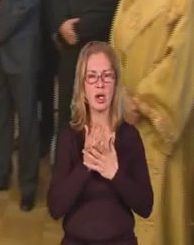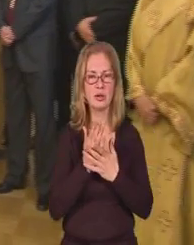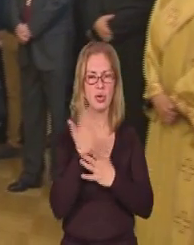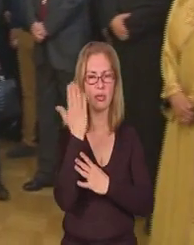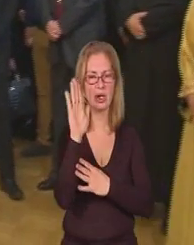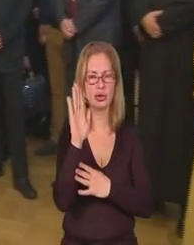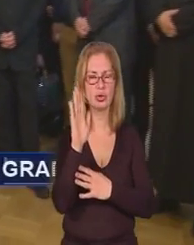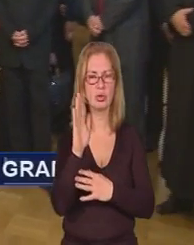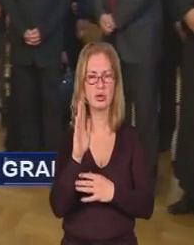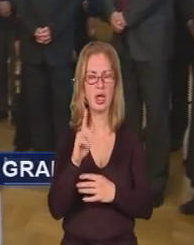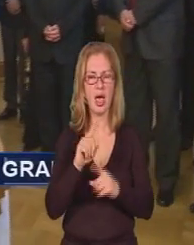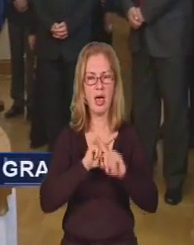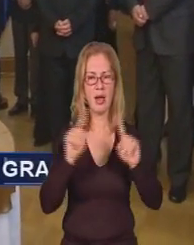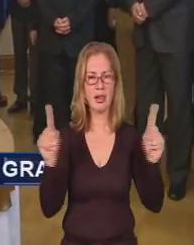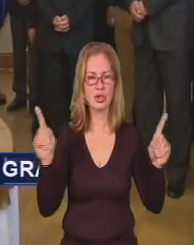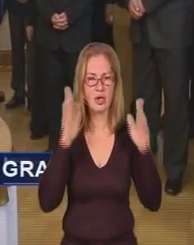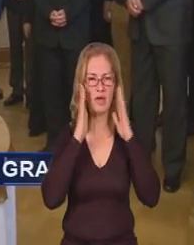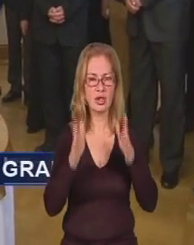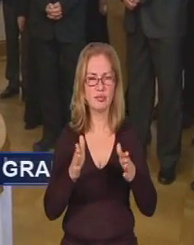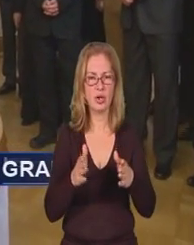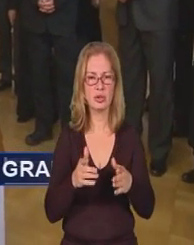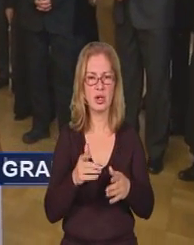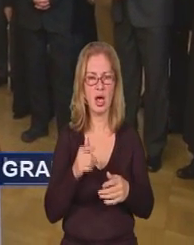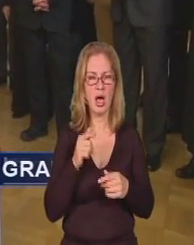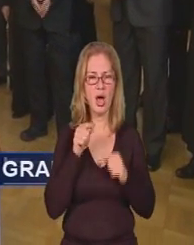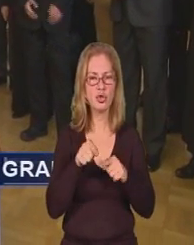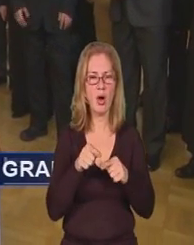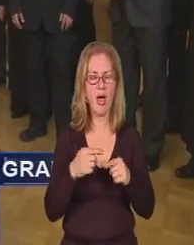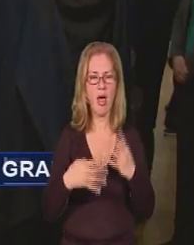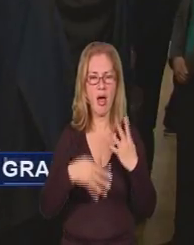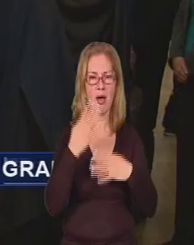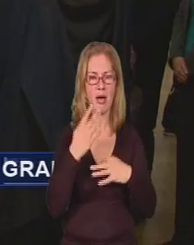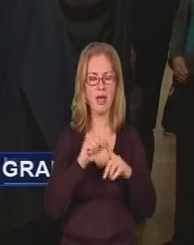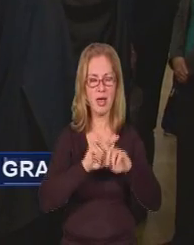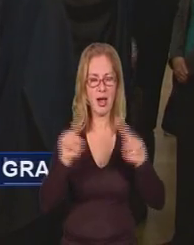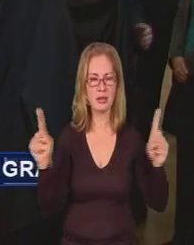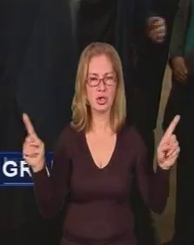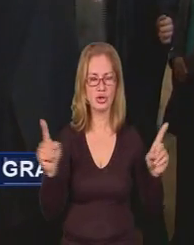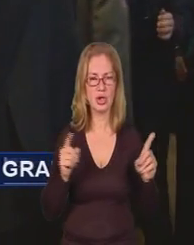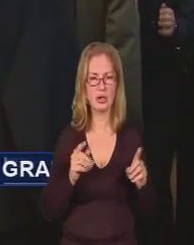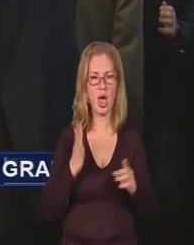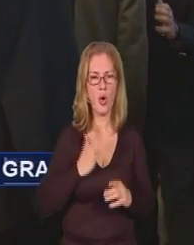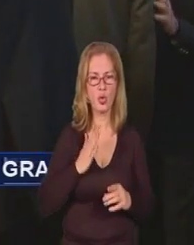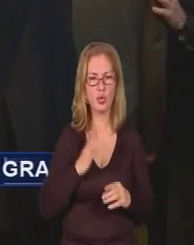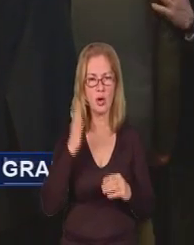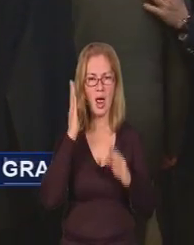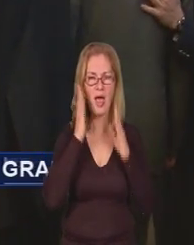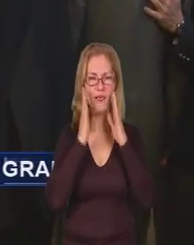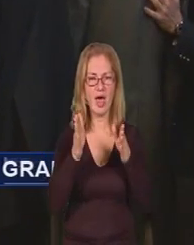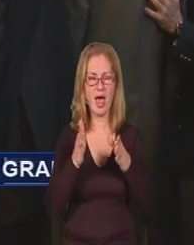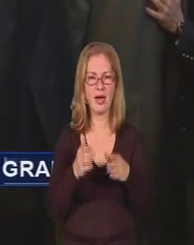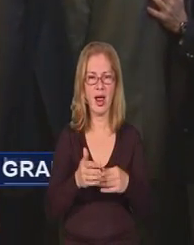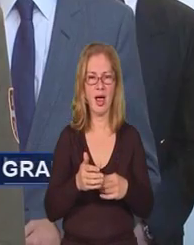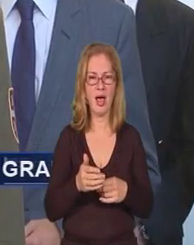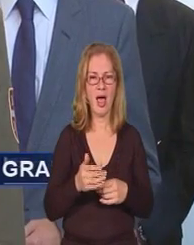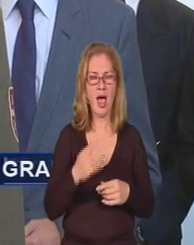i pripadnici različitih veroispovesti, a glavna i jasna poruka je ta da je to Novi Sad, grad različitih kultura i vera, ali